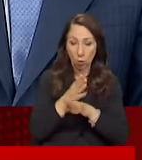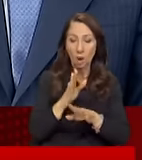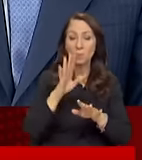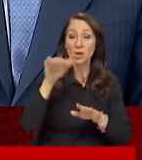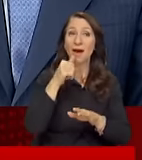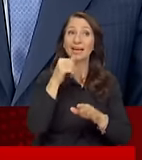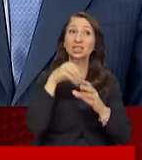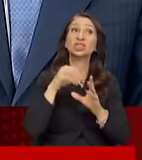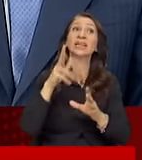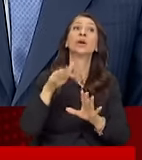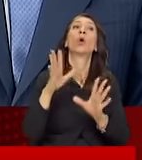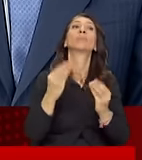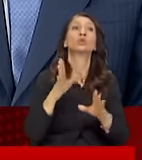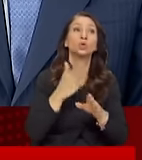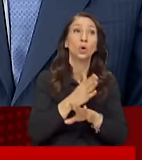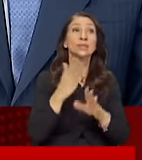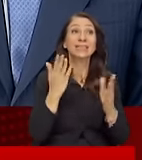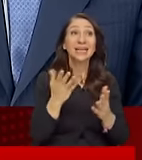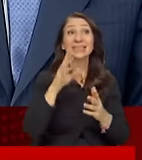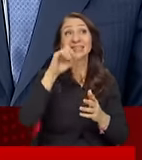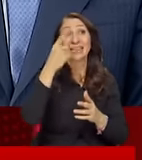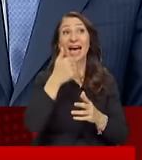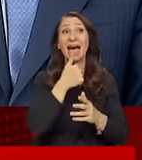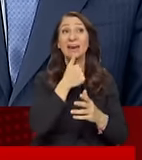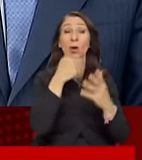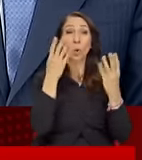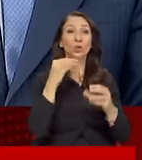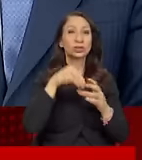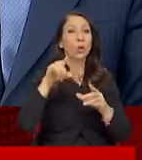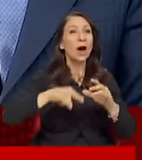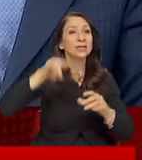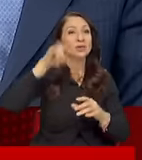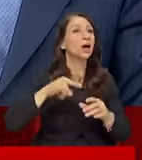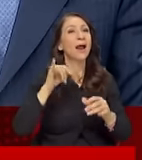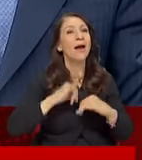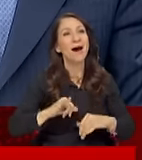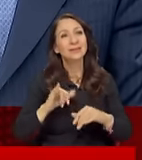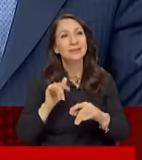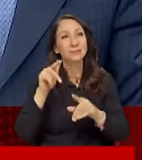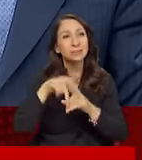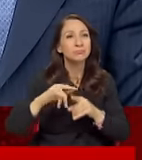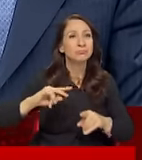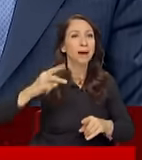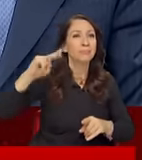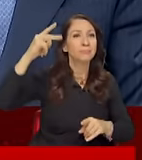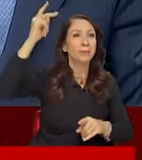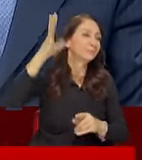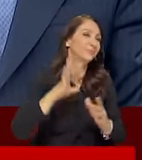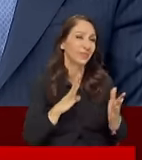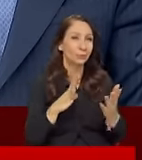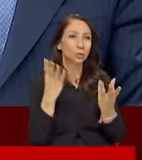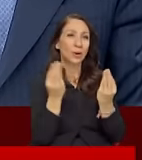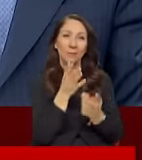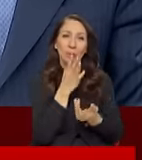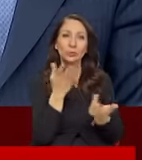için geçerli olmasa da gerçekten doğru. Zaten sadece erkek olduğu için o asansöre çok rahat bir binip yükselen erkekler var. Bunu çok